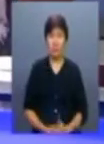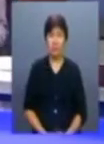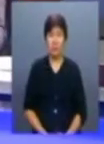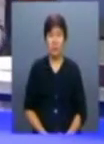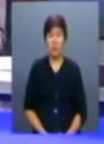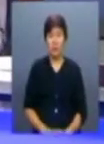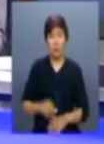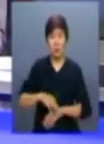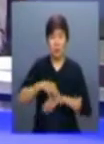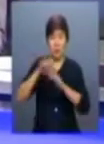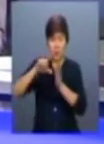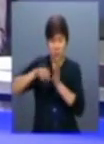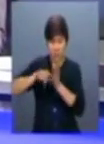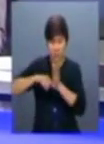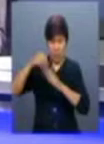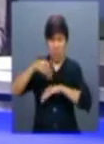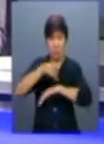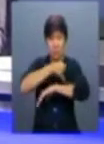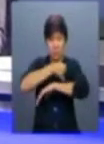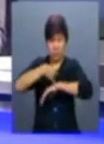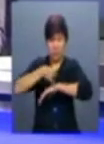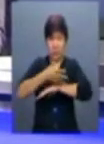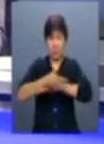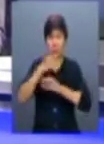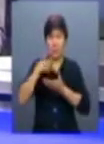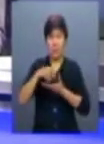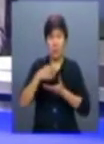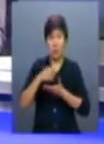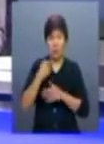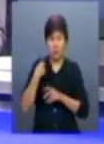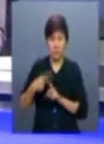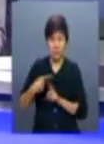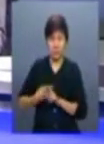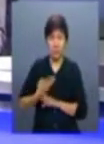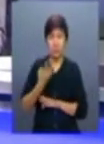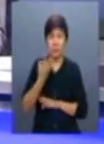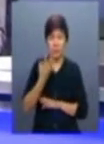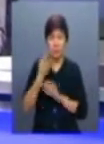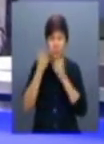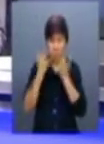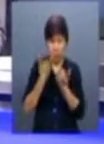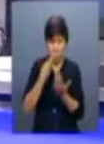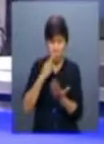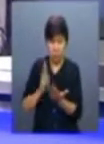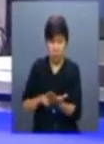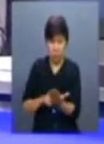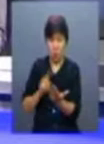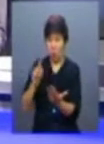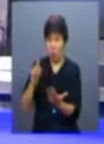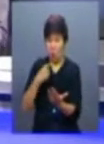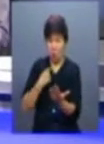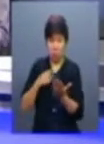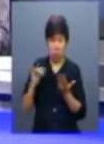เลขาธิการวิศวกรรมสถานแห่งประเทศไทยระบุนะคะว่าเป็นเวลากว่า 4เดือนแล้วค่ะที่ยังไม่ได้รับหนังสือตอบกลับจากการ